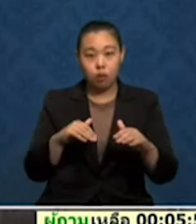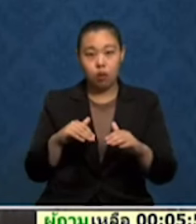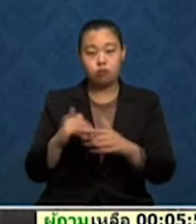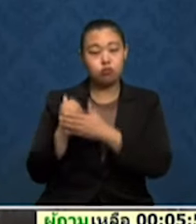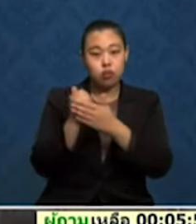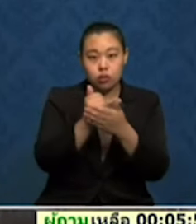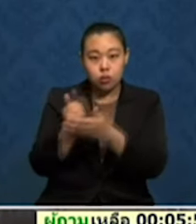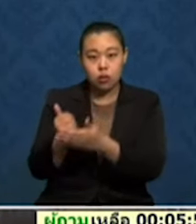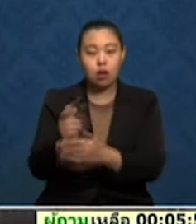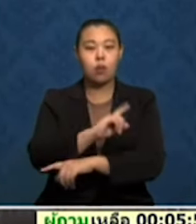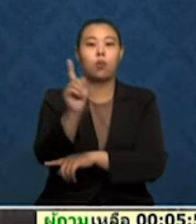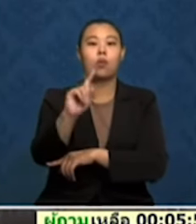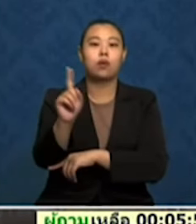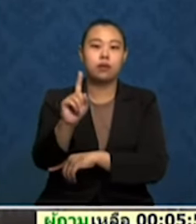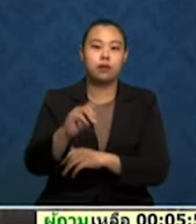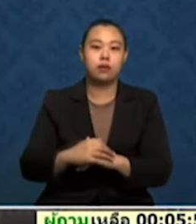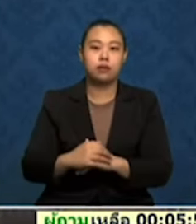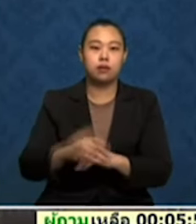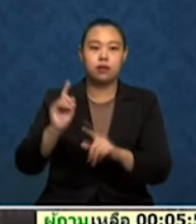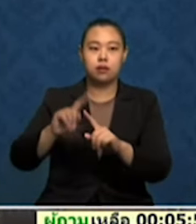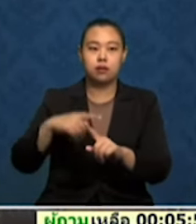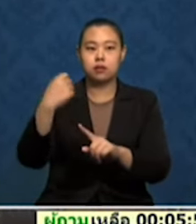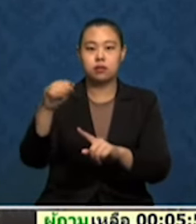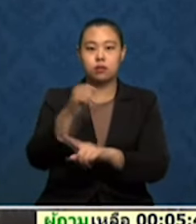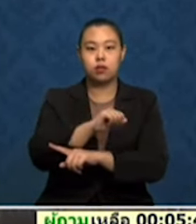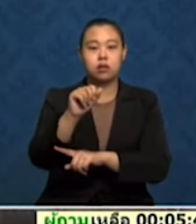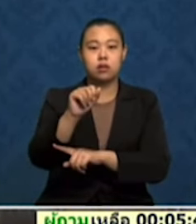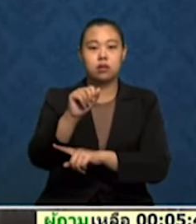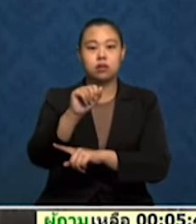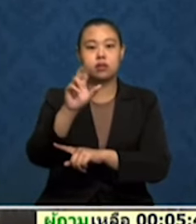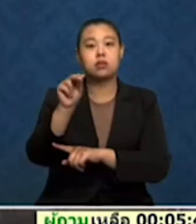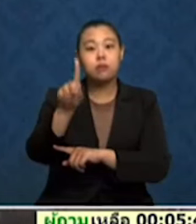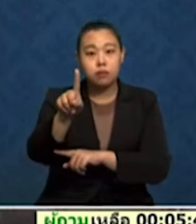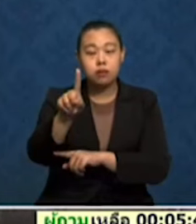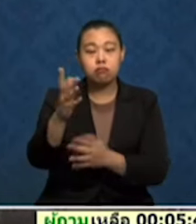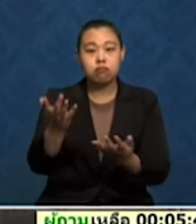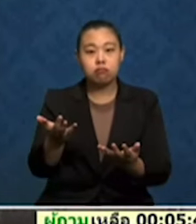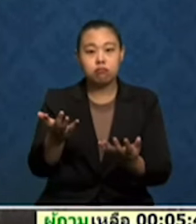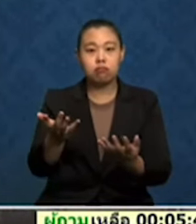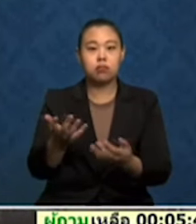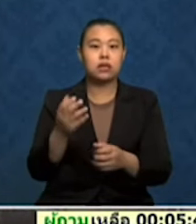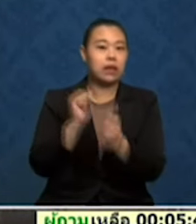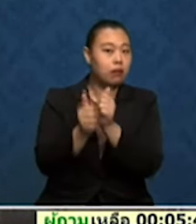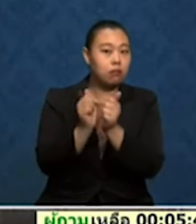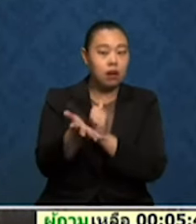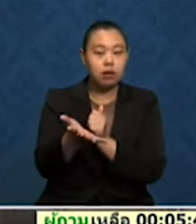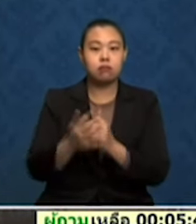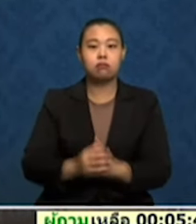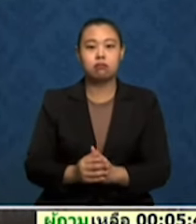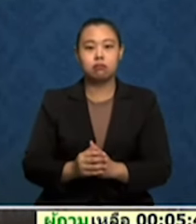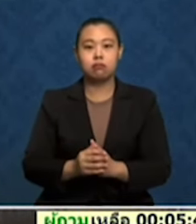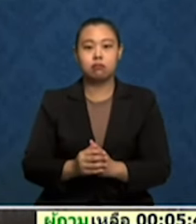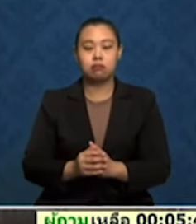ายในวันที่31ตุลาก่อนที่จะเข้าสู่ไฮซีซั่นของการท่องเที่ยวซึ่งเ